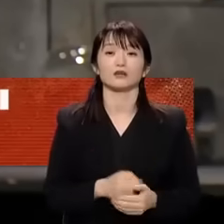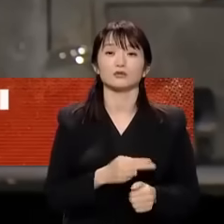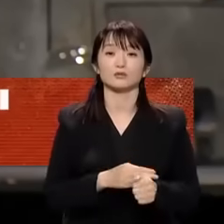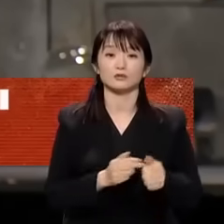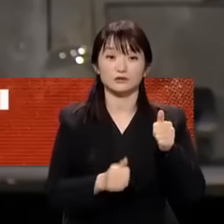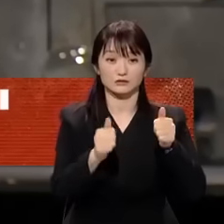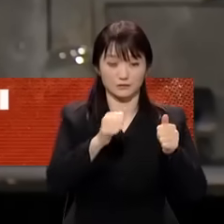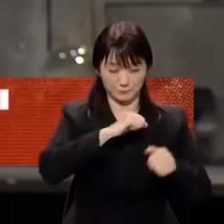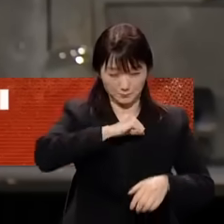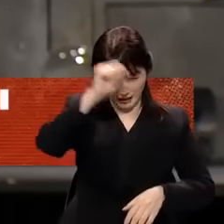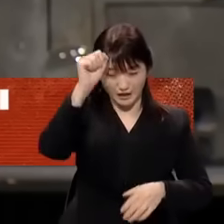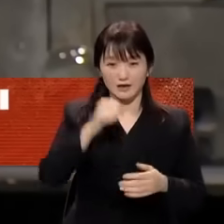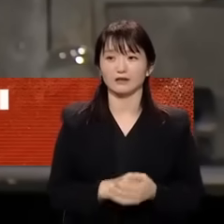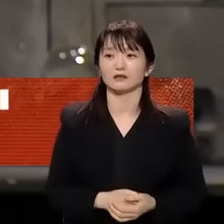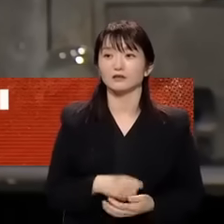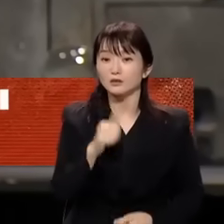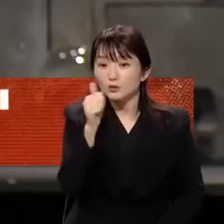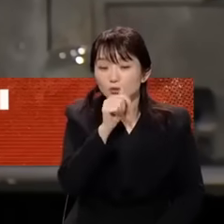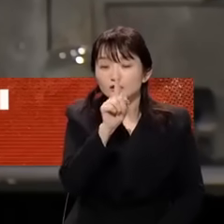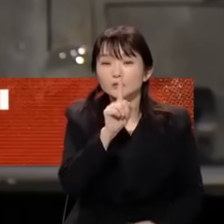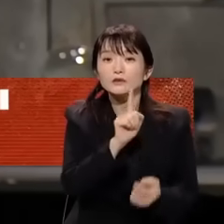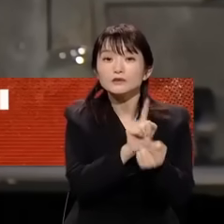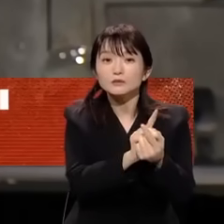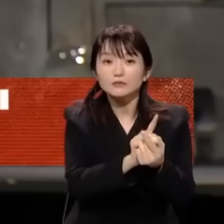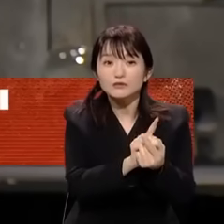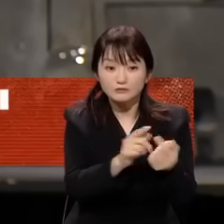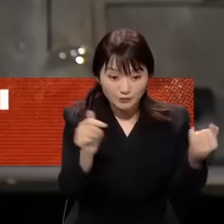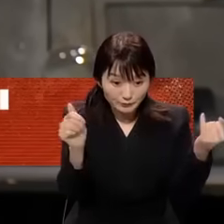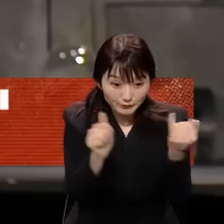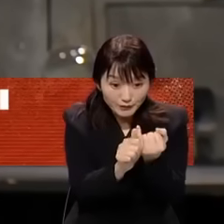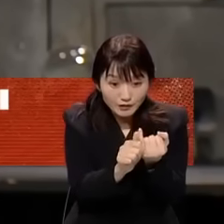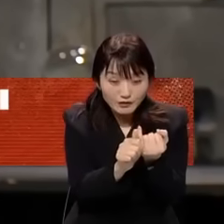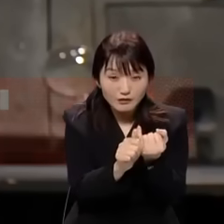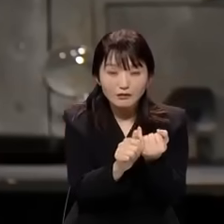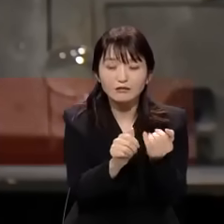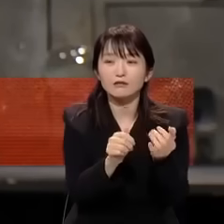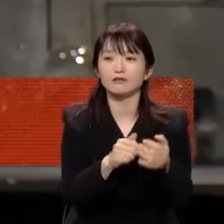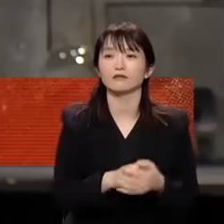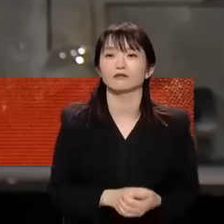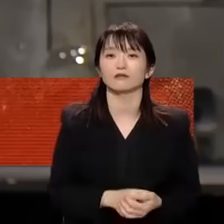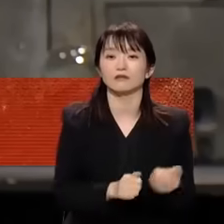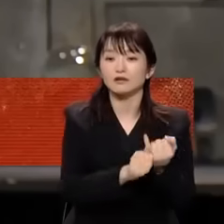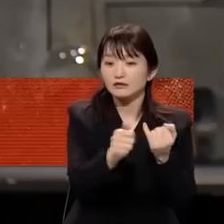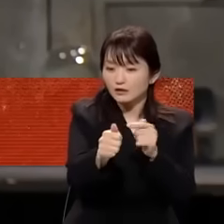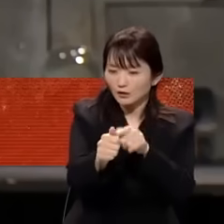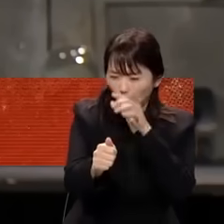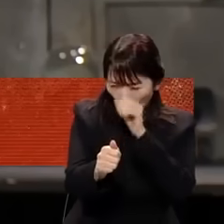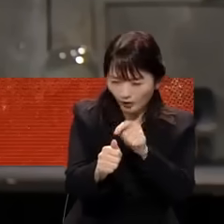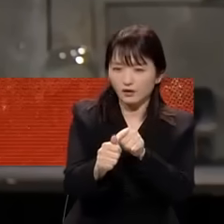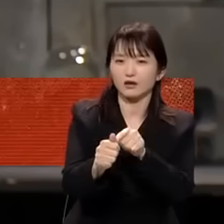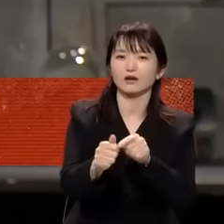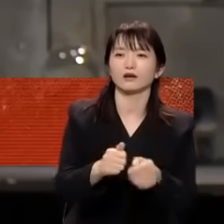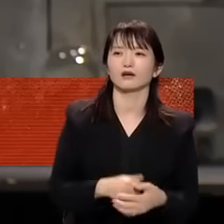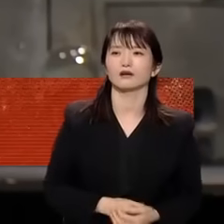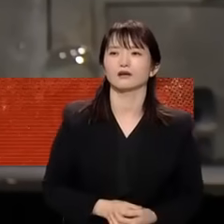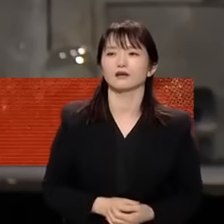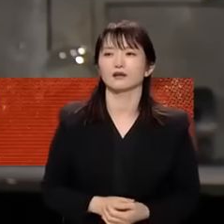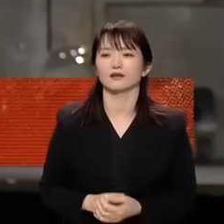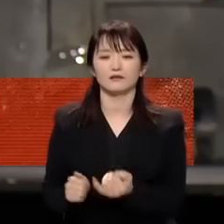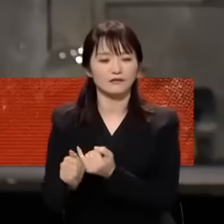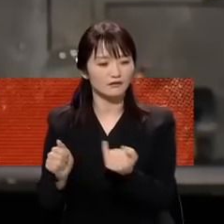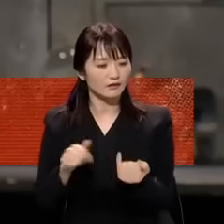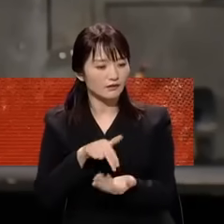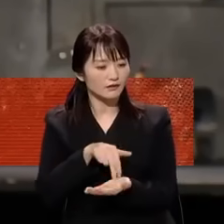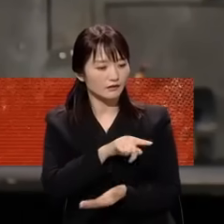붙고 그다음에 소개팅 한번 딱 하더니 결혼 팍 했는데 또 결혼 상대방이 그렇게 좋은 거예요 그러니까 이제 아내는 어